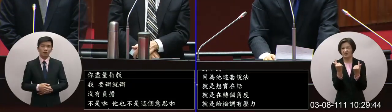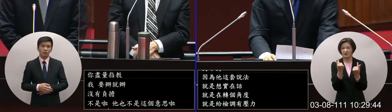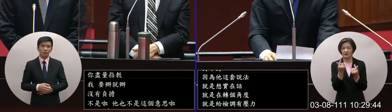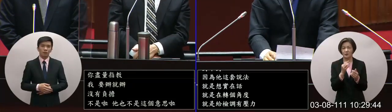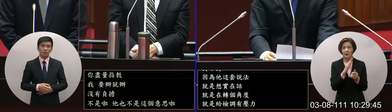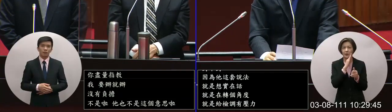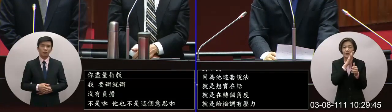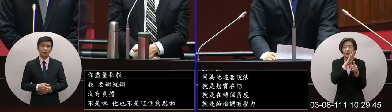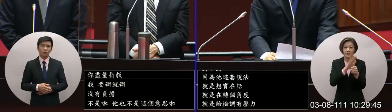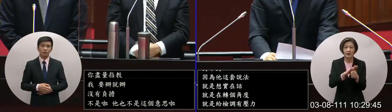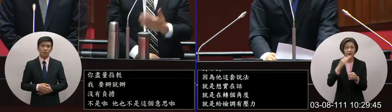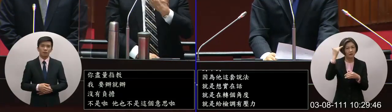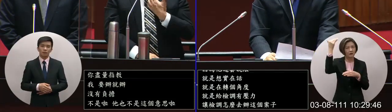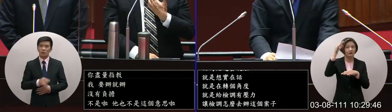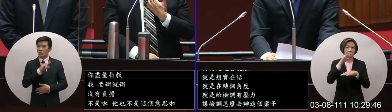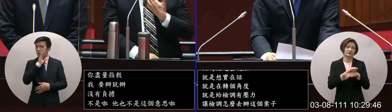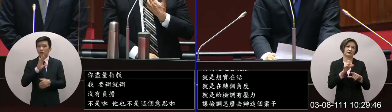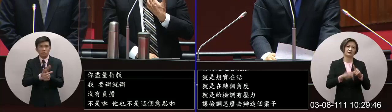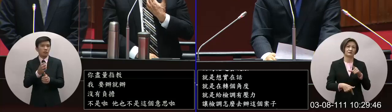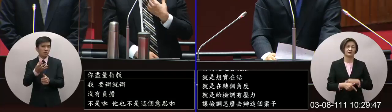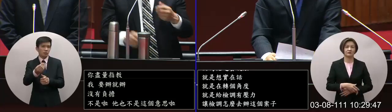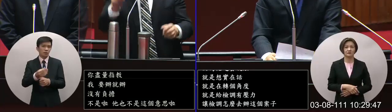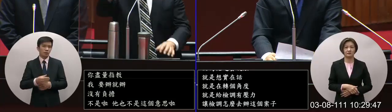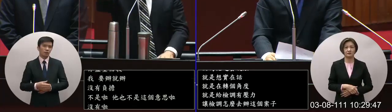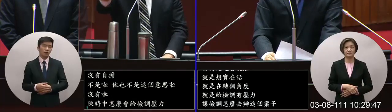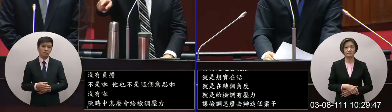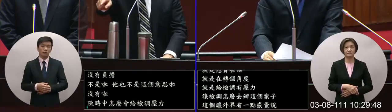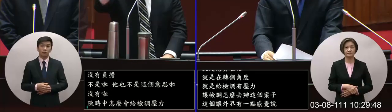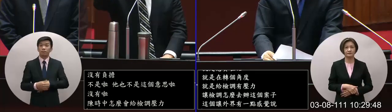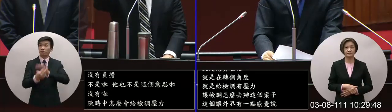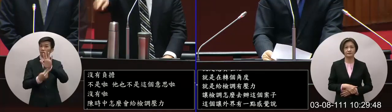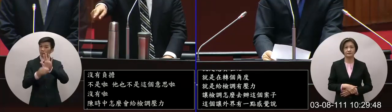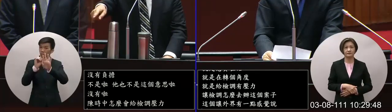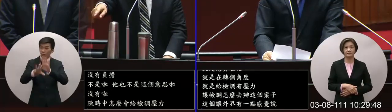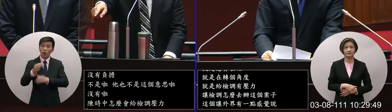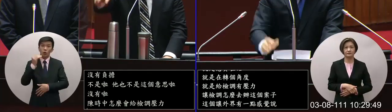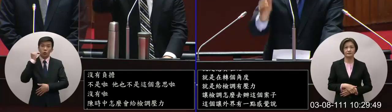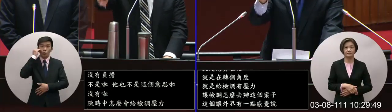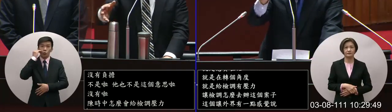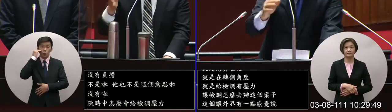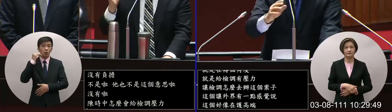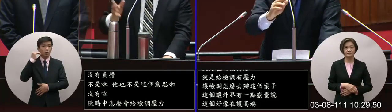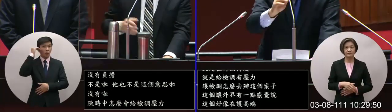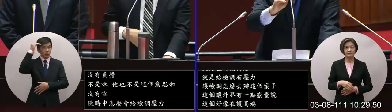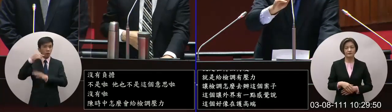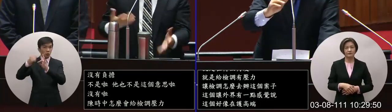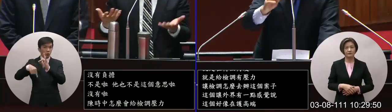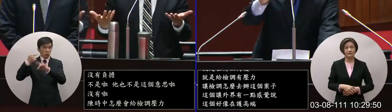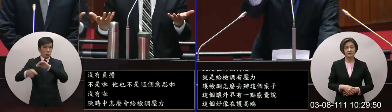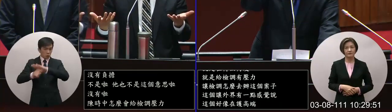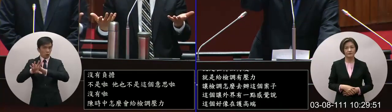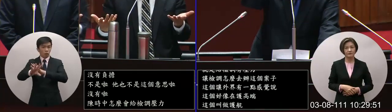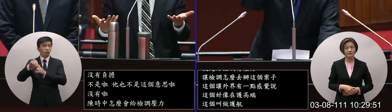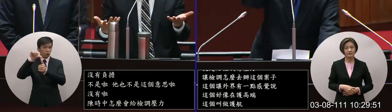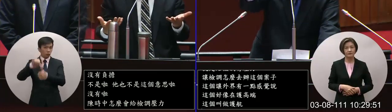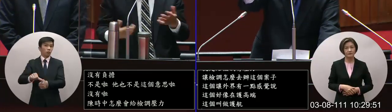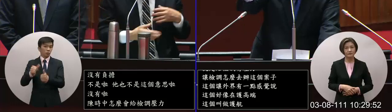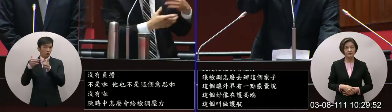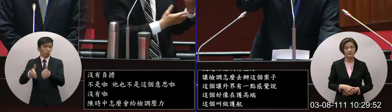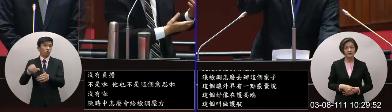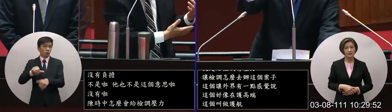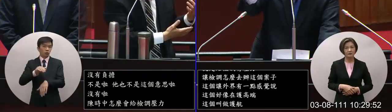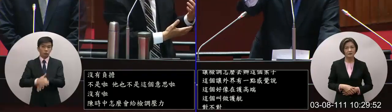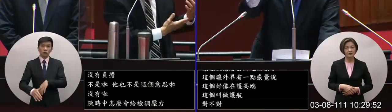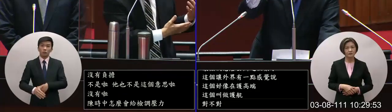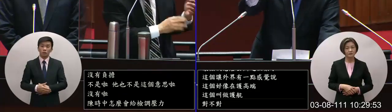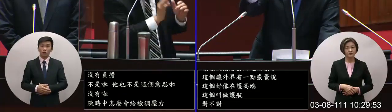端，这个叫做护航。 那我明白讲，如果高端有任何违法， 对不对？那 有办，我也没有任何护短、